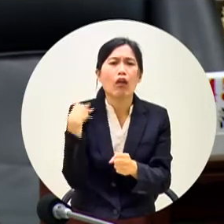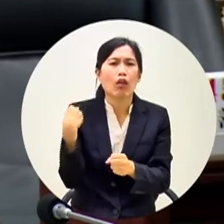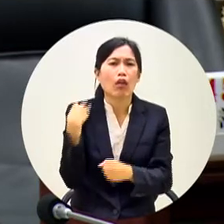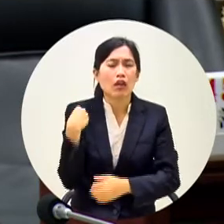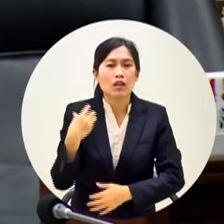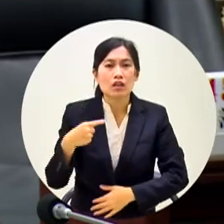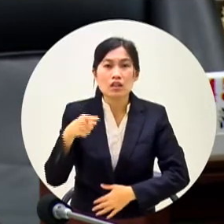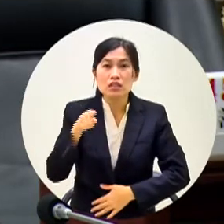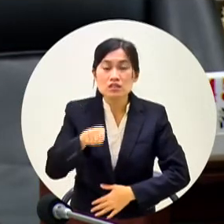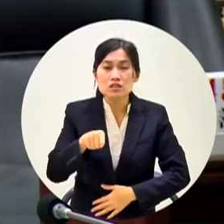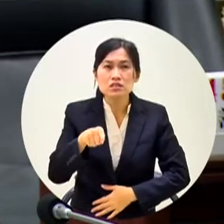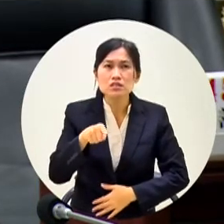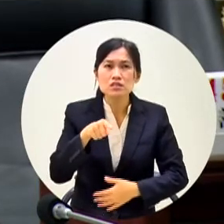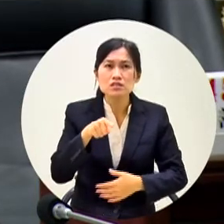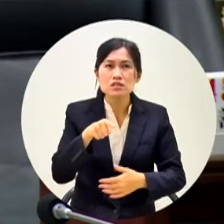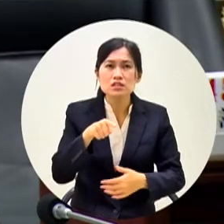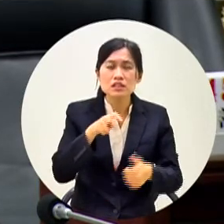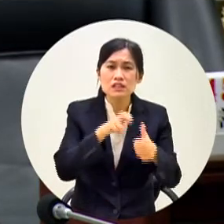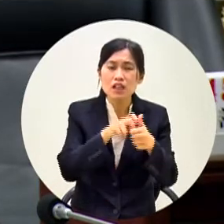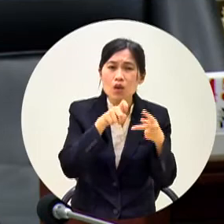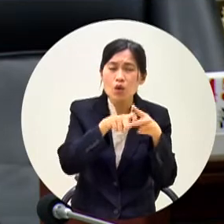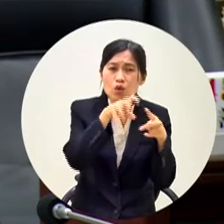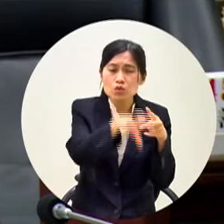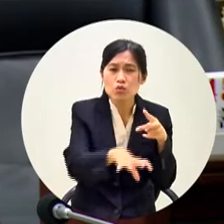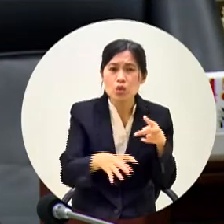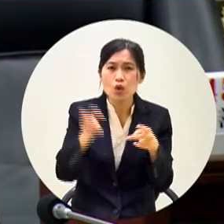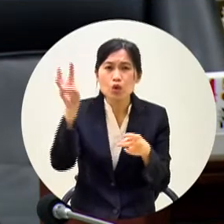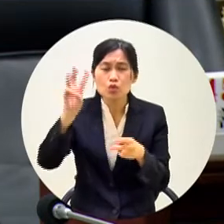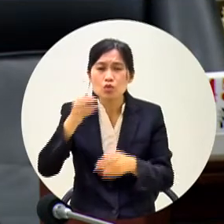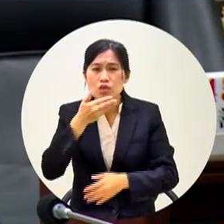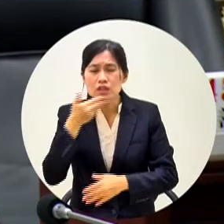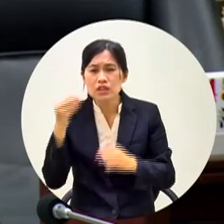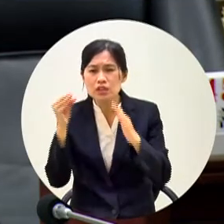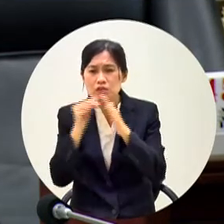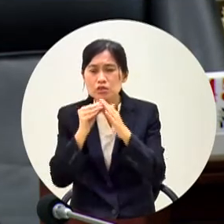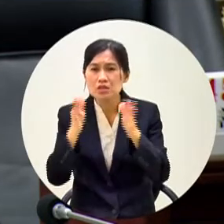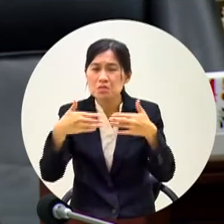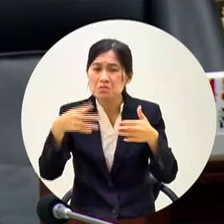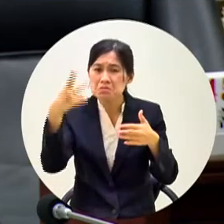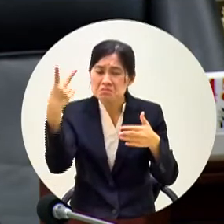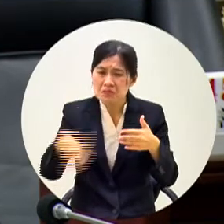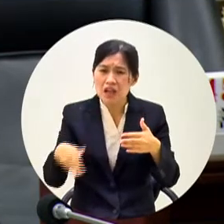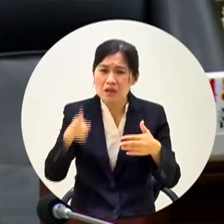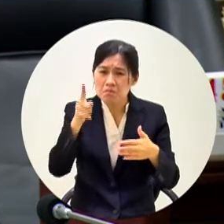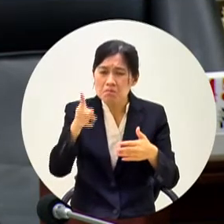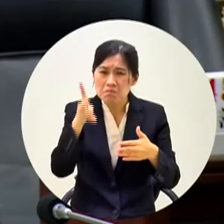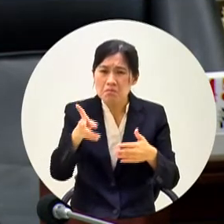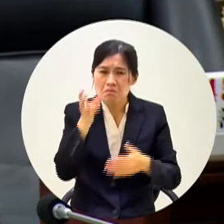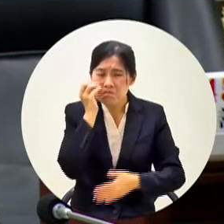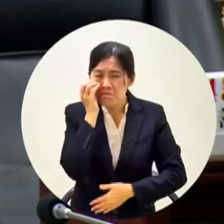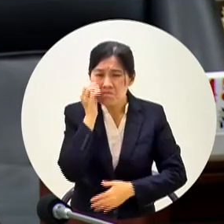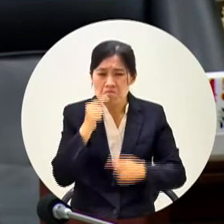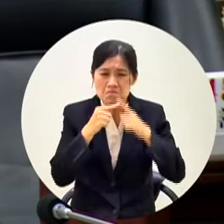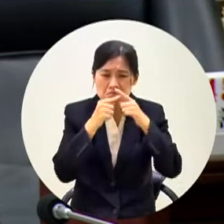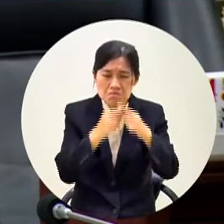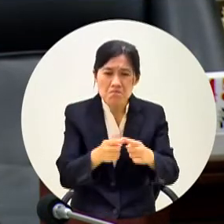看永康村啊，含水利局做伙来办，搁办一个会勘，到底因个恁个主管单位啥物